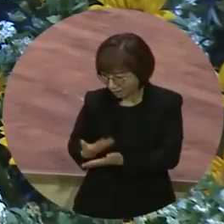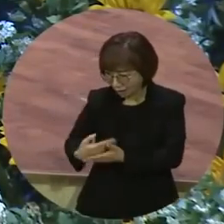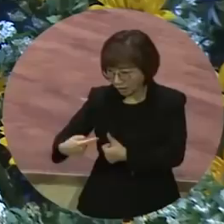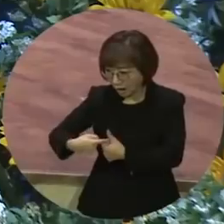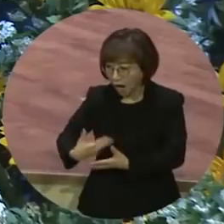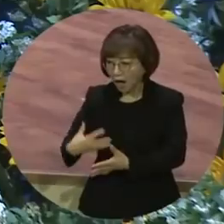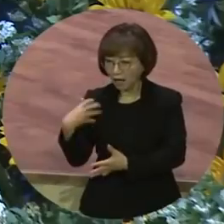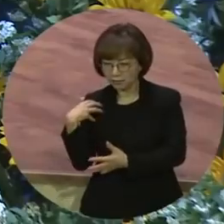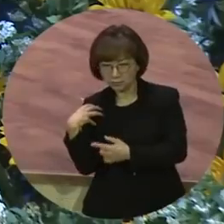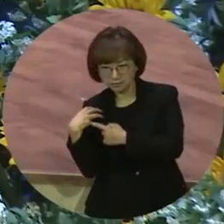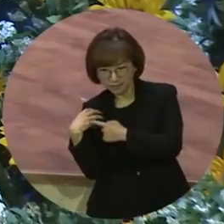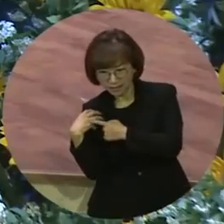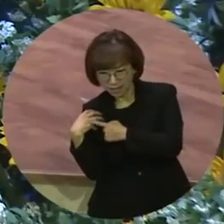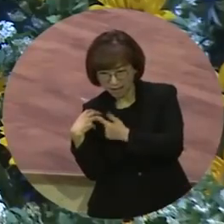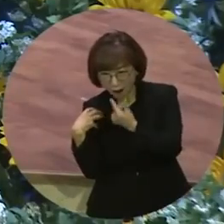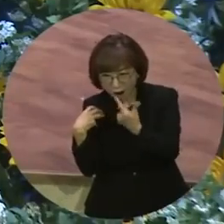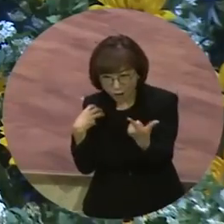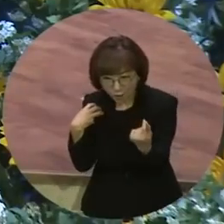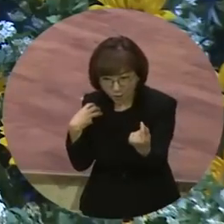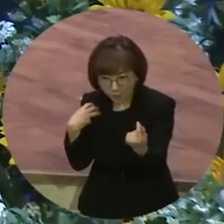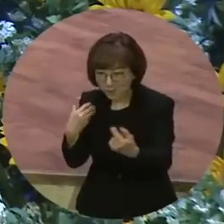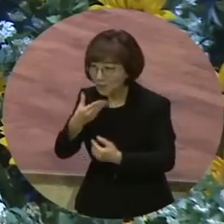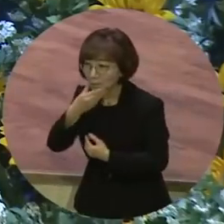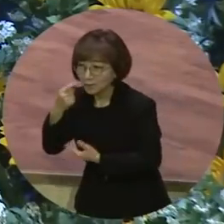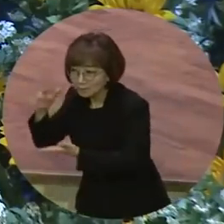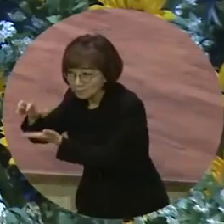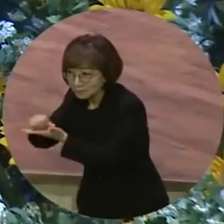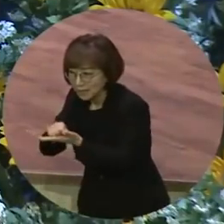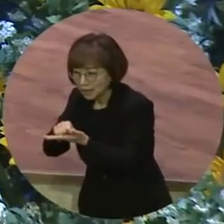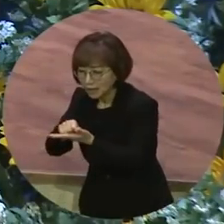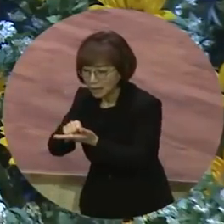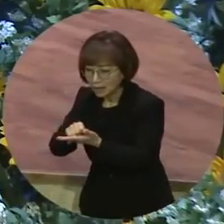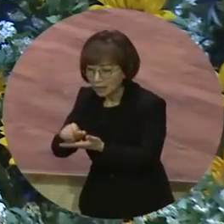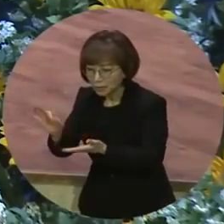자처럼 바울은 사는 거예요. 자,